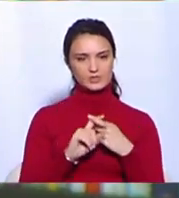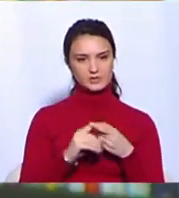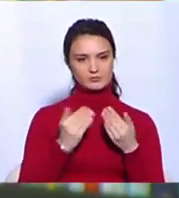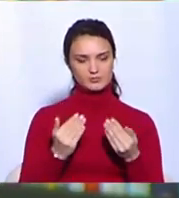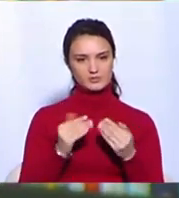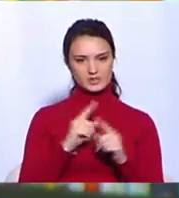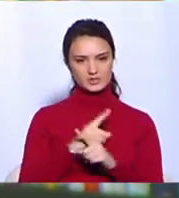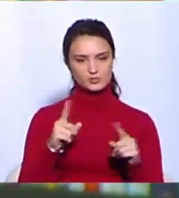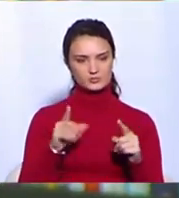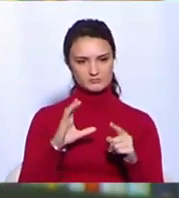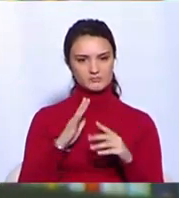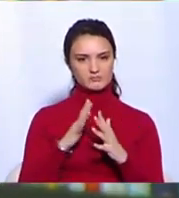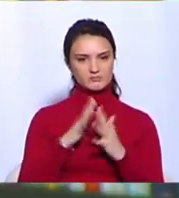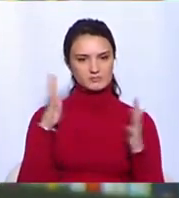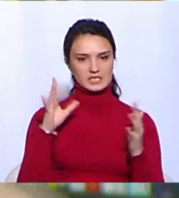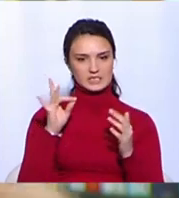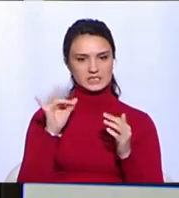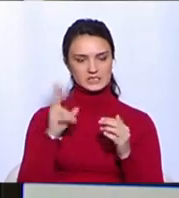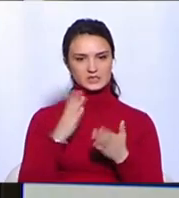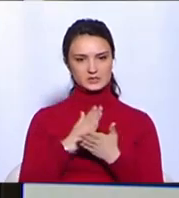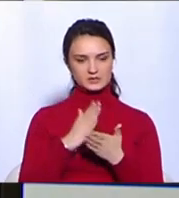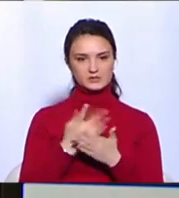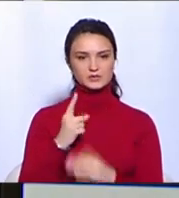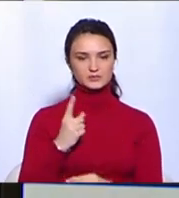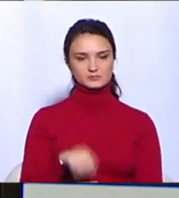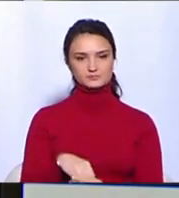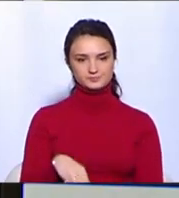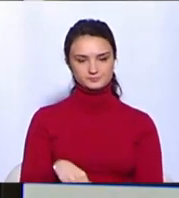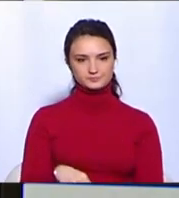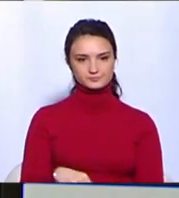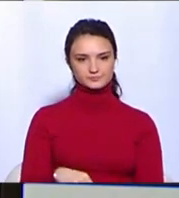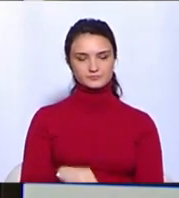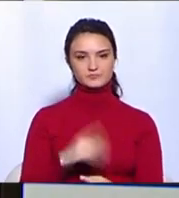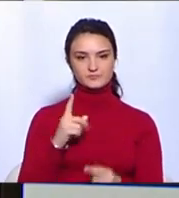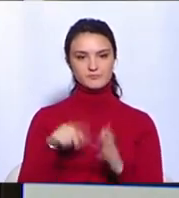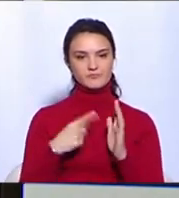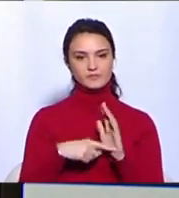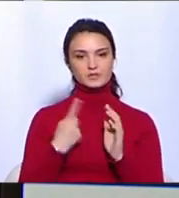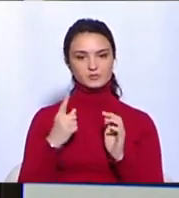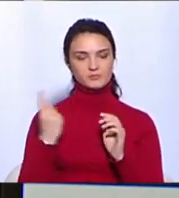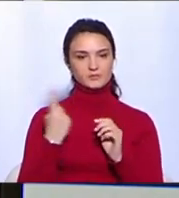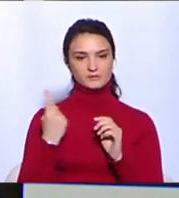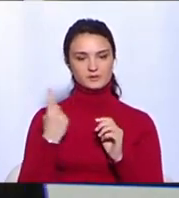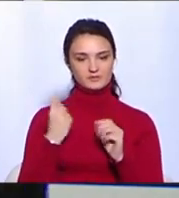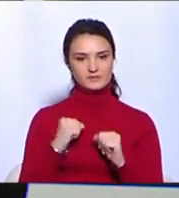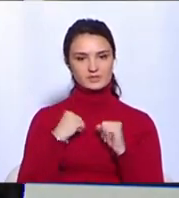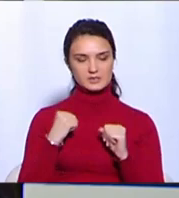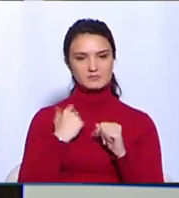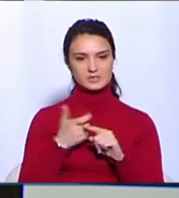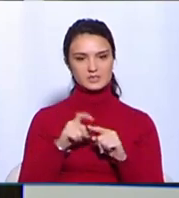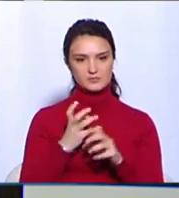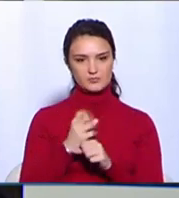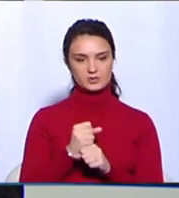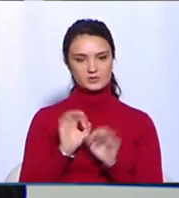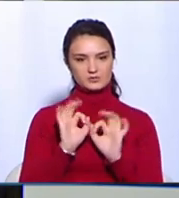დამოკიდებულება განსაკუთრებით მაღალი რისკის მატარებელია. რატო? პირველი კითხვა, რატო? პირველი, ვეცდები ძალიან